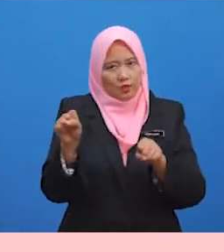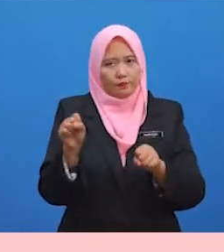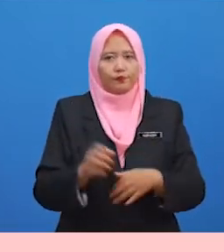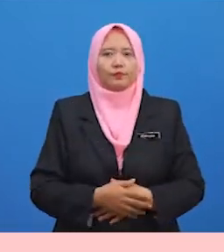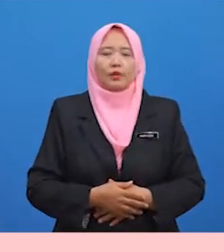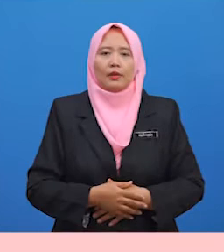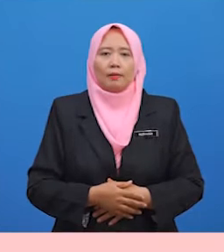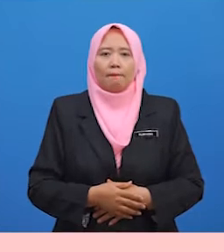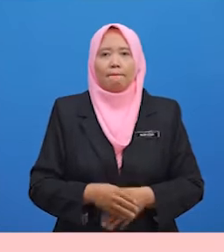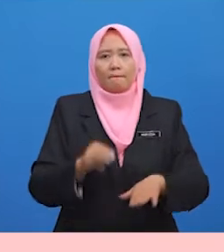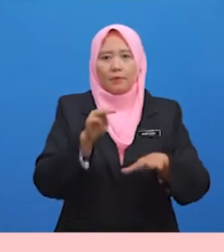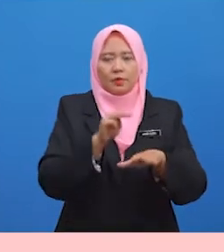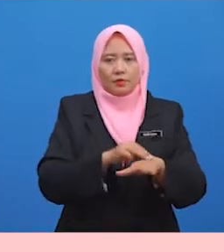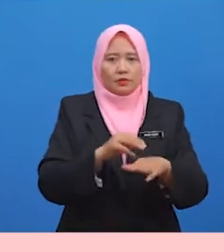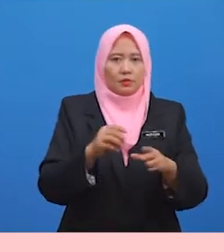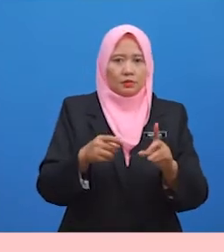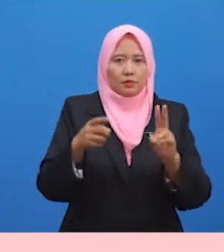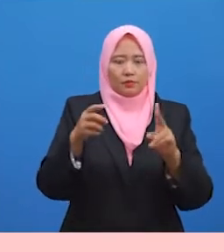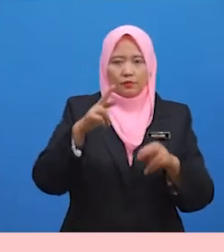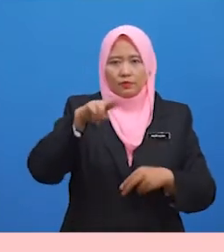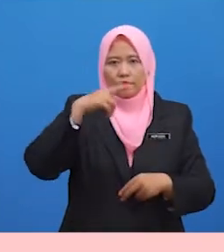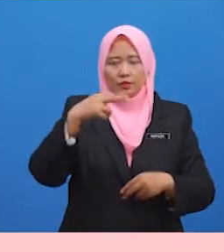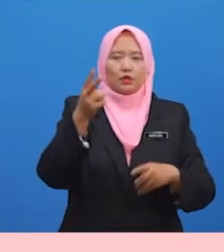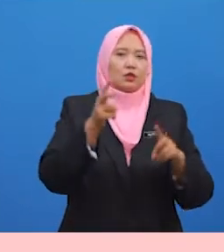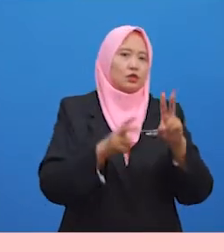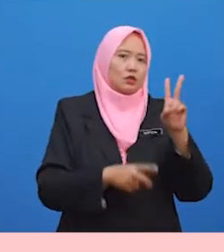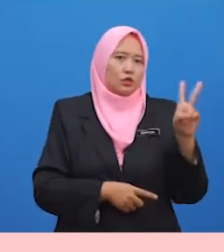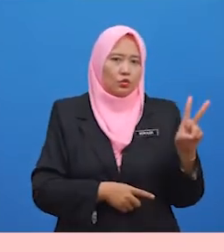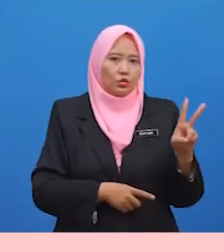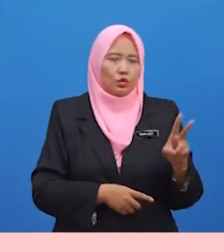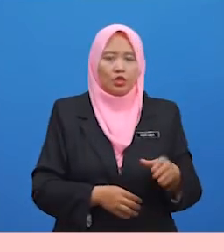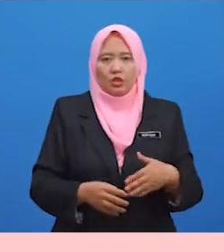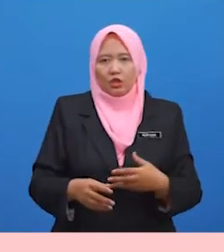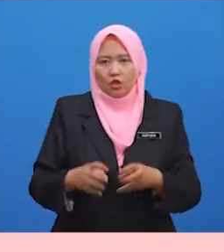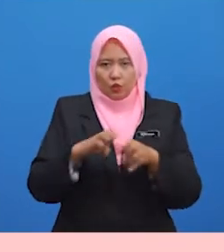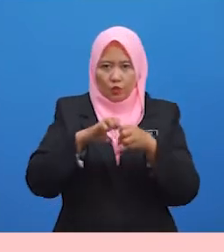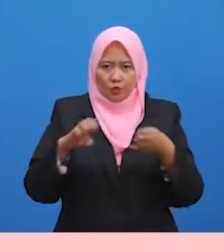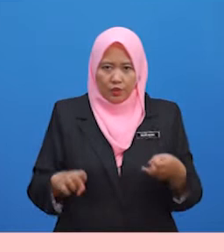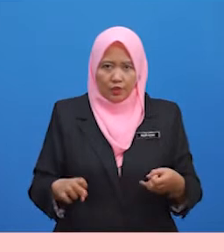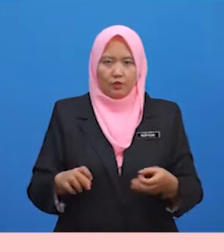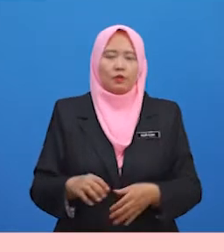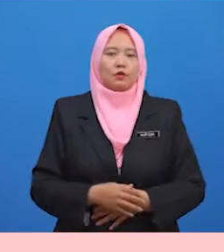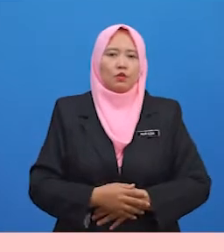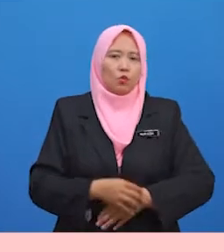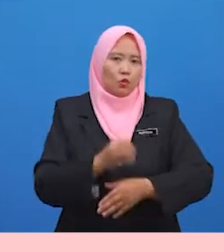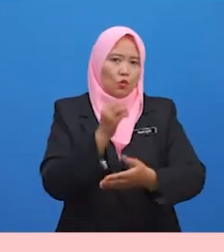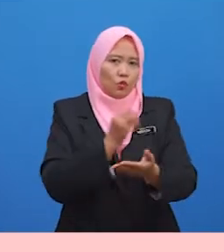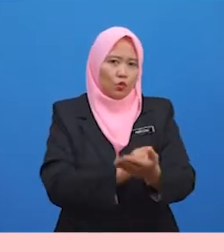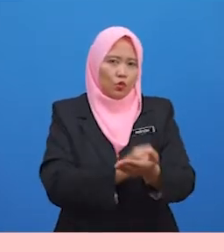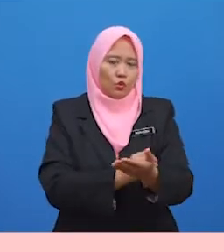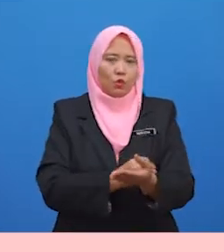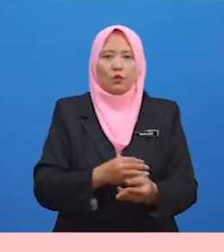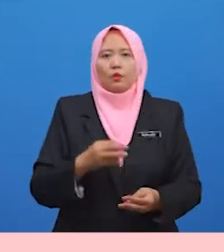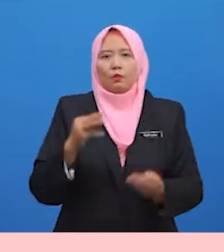Semasa di peringkat kedua, akan berlaku koyakan pada fiber otot. mangsa akan berasa sakit